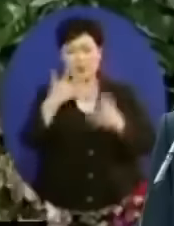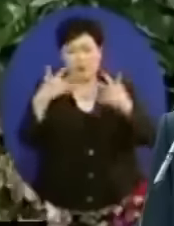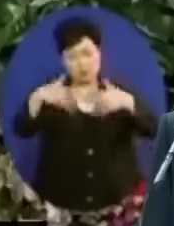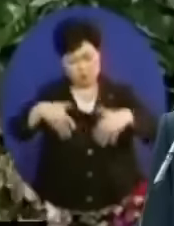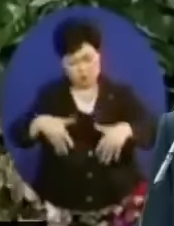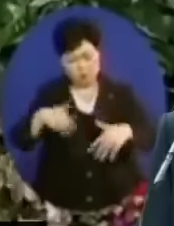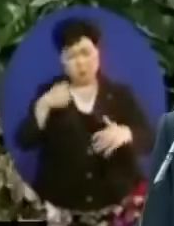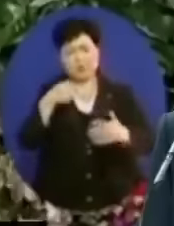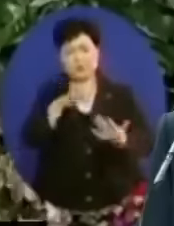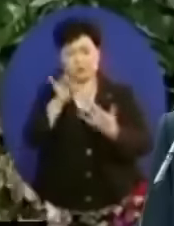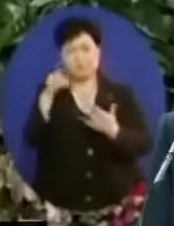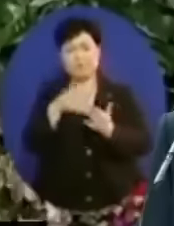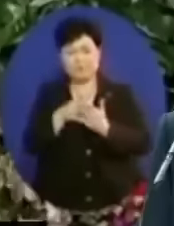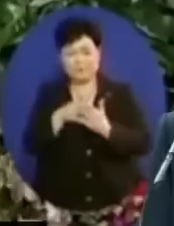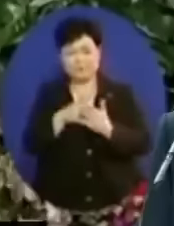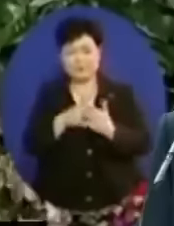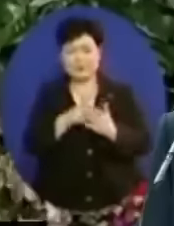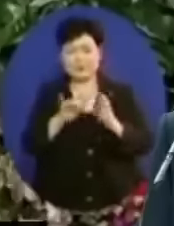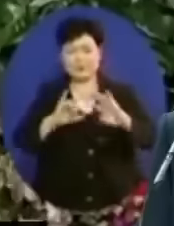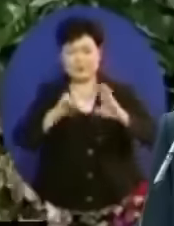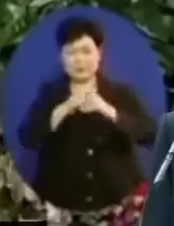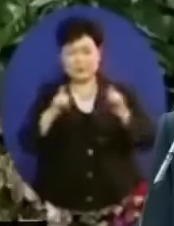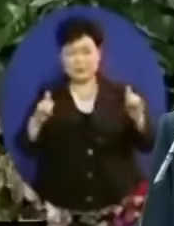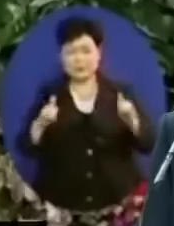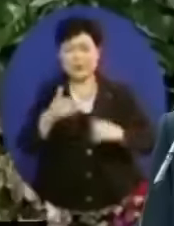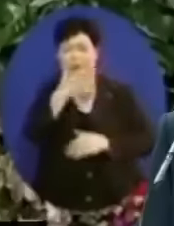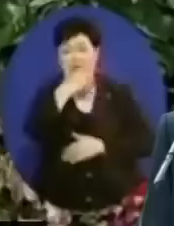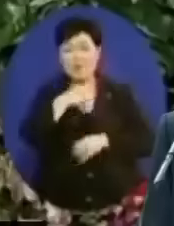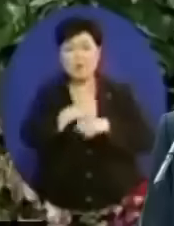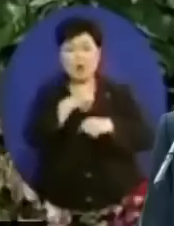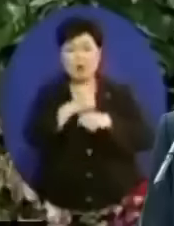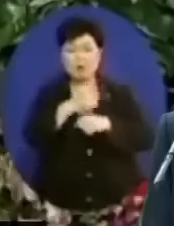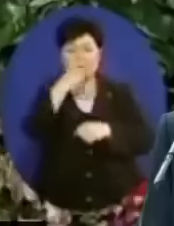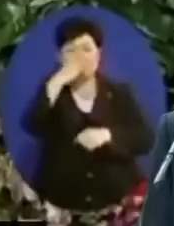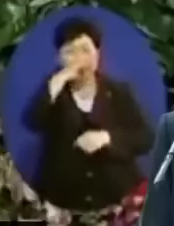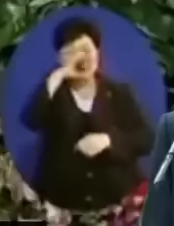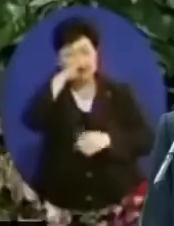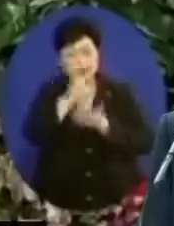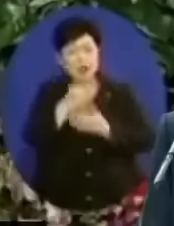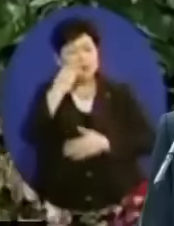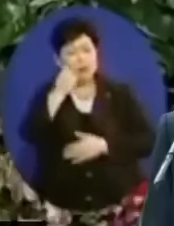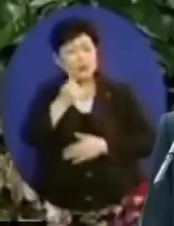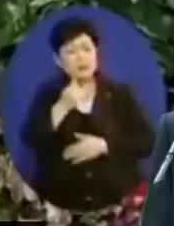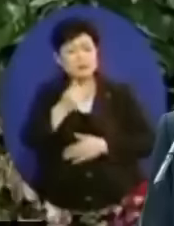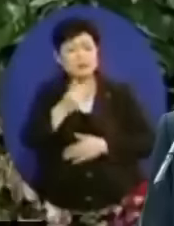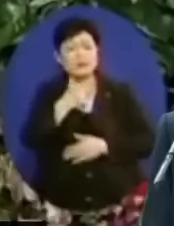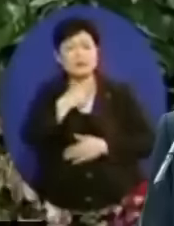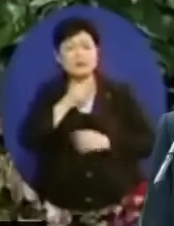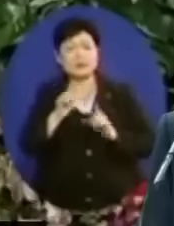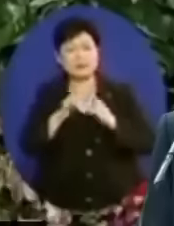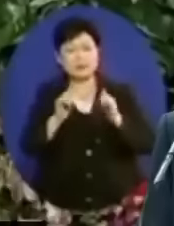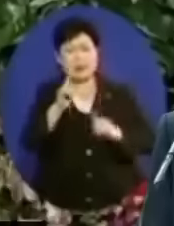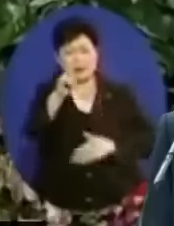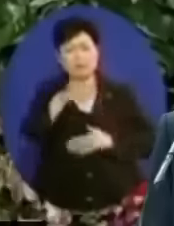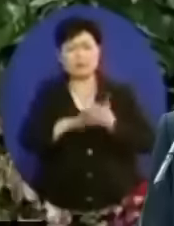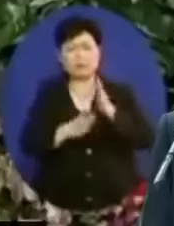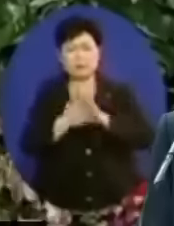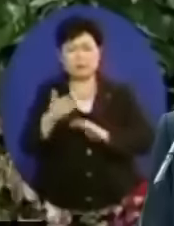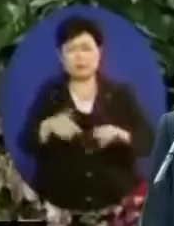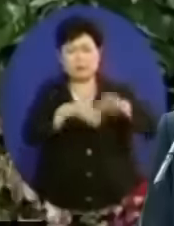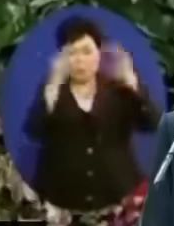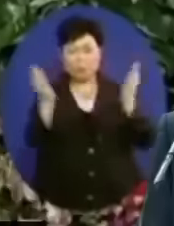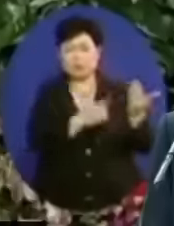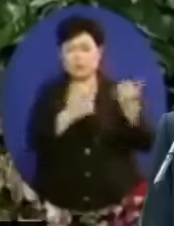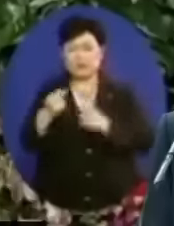선택했습니다. 여러분, 이 세상 사람 가운데 행복하고 형통한 삶을 원치 않는 사람은 아마도 한 사람도